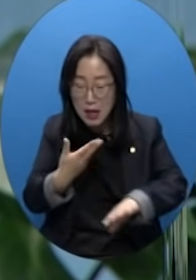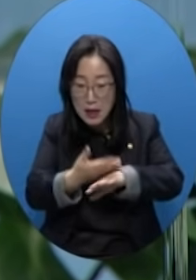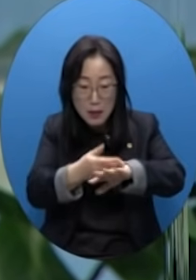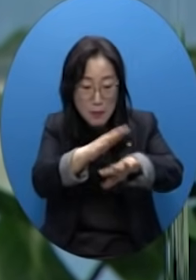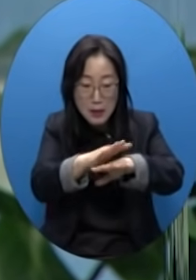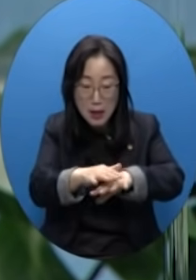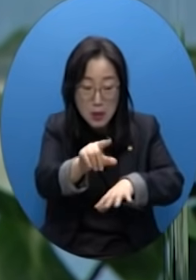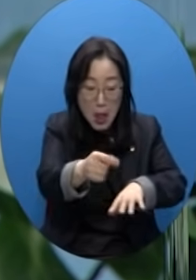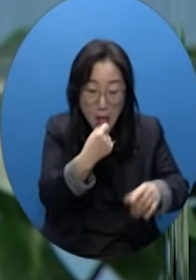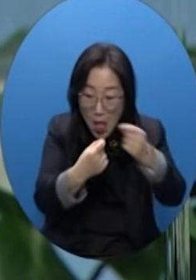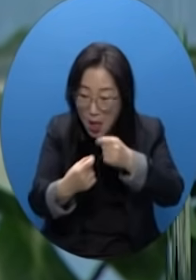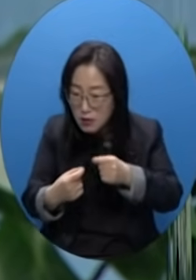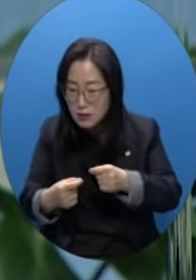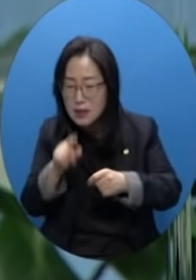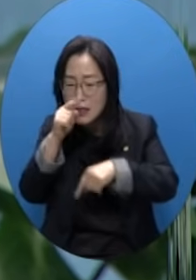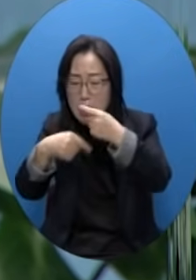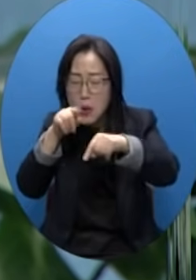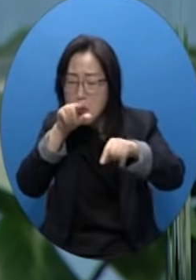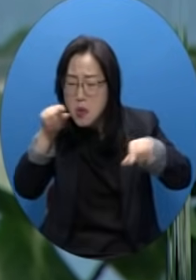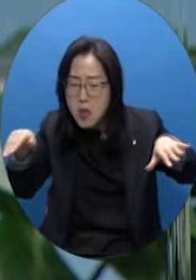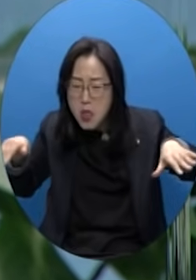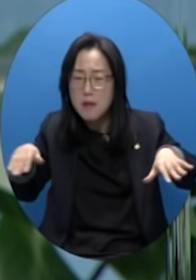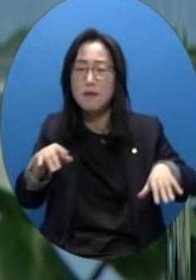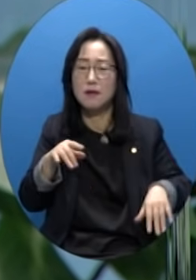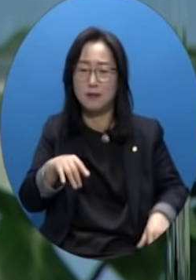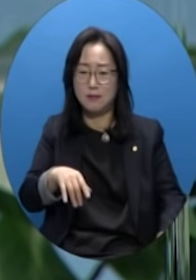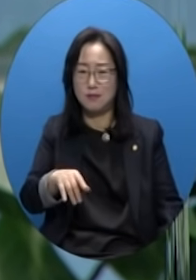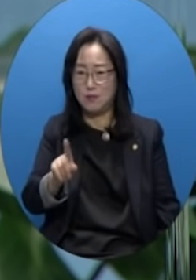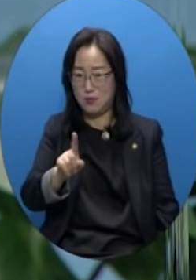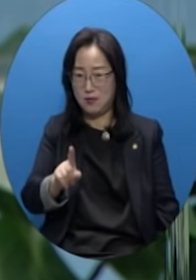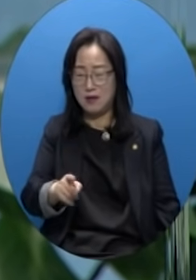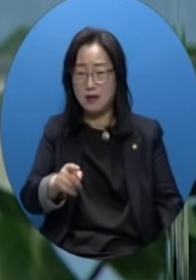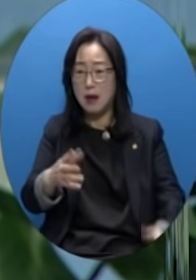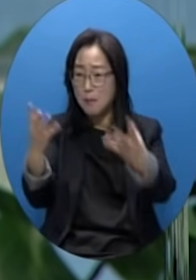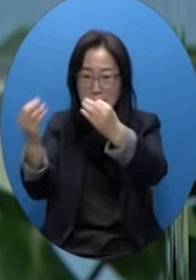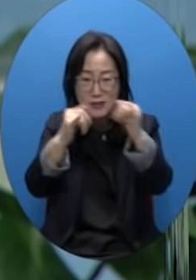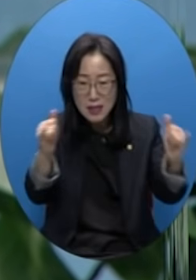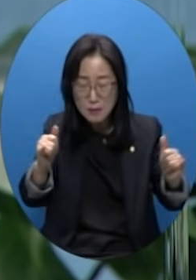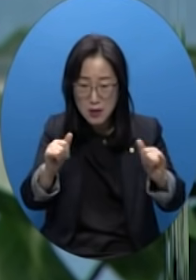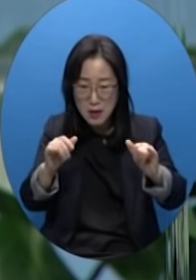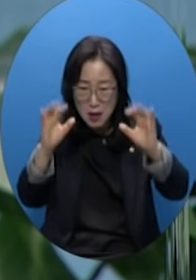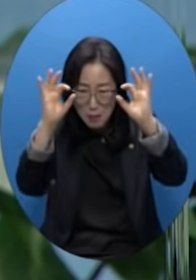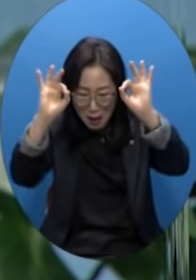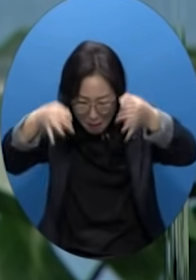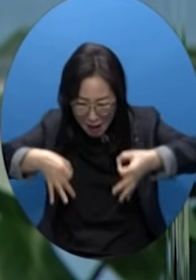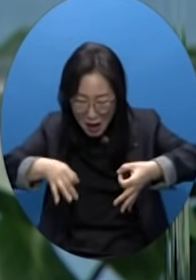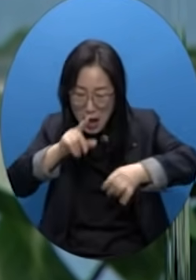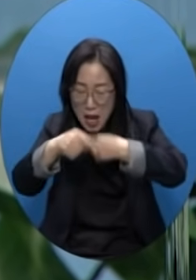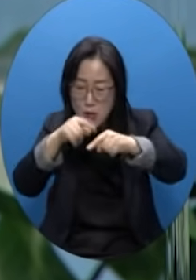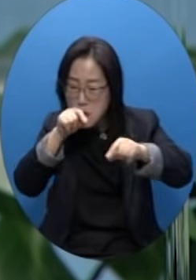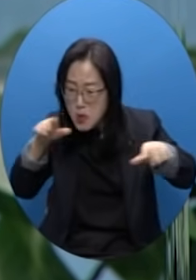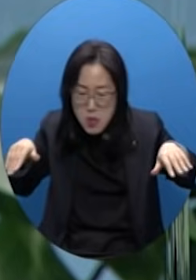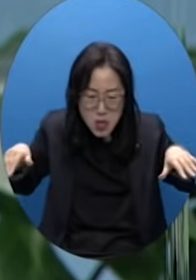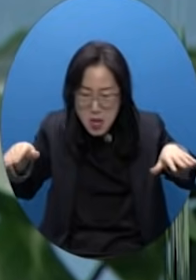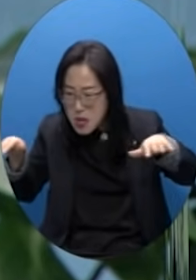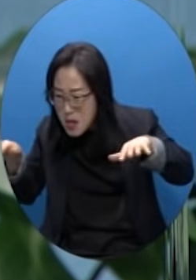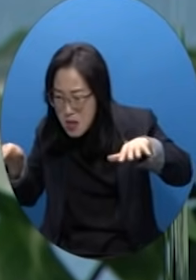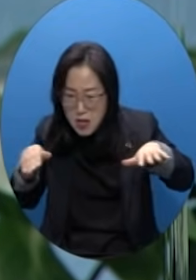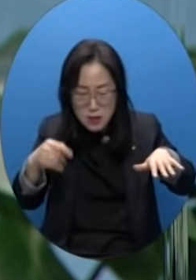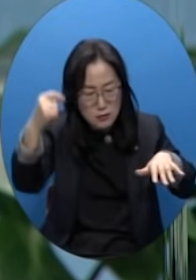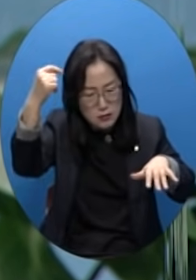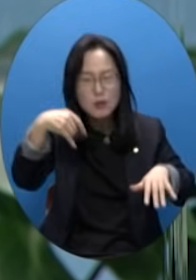곡식 따먹고 기거 지참시 하는 일입니다 많은 사람들이 참새 자아상을 갖고 삽니다 그런 경우 주택 저서 짹짹